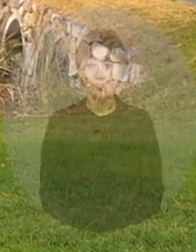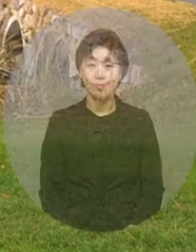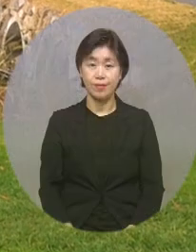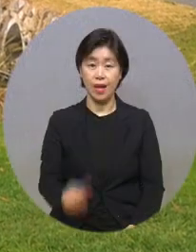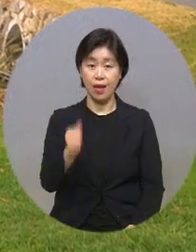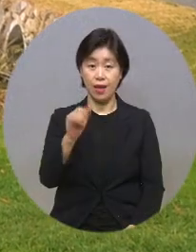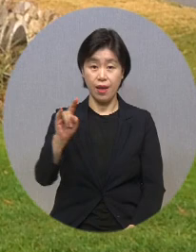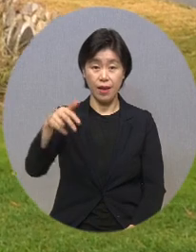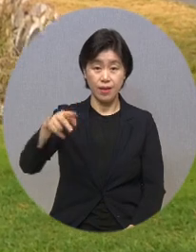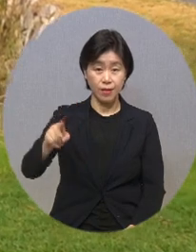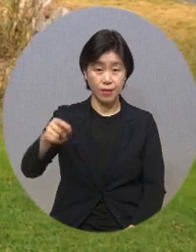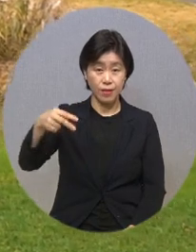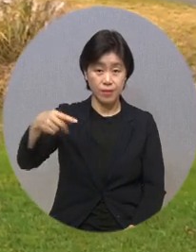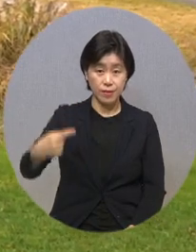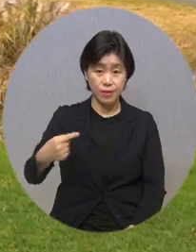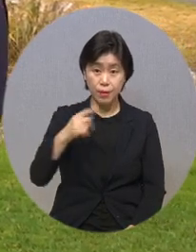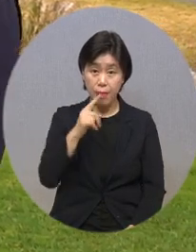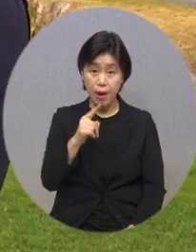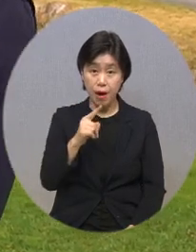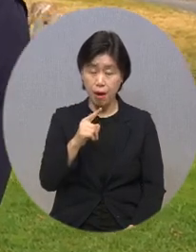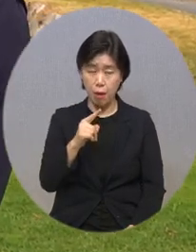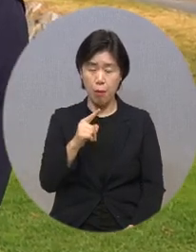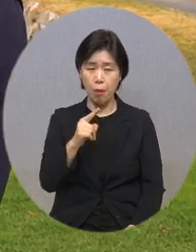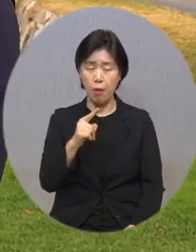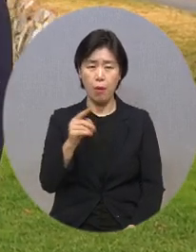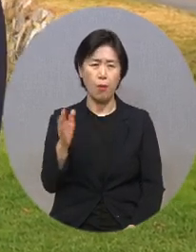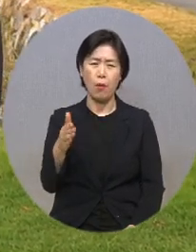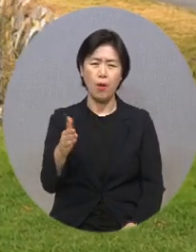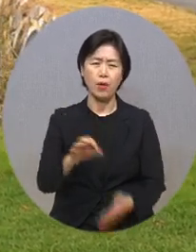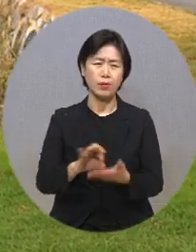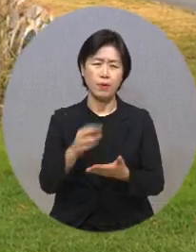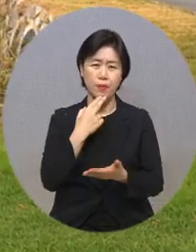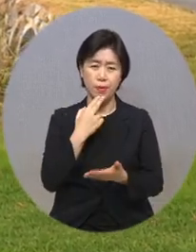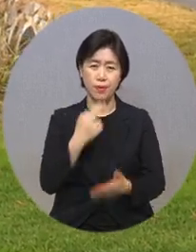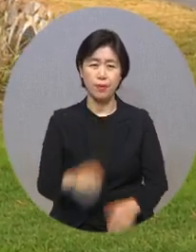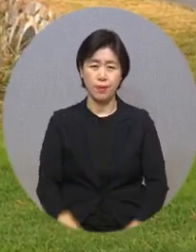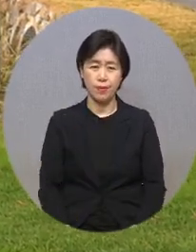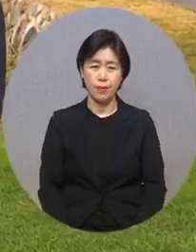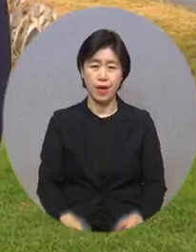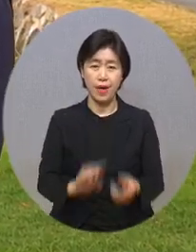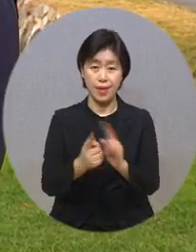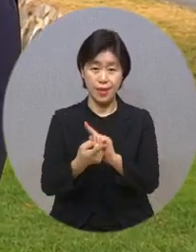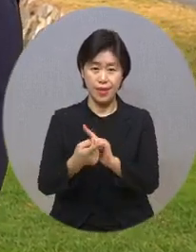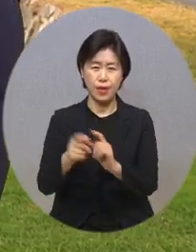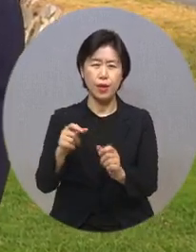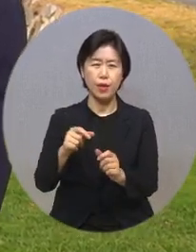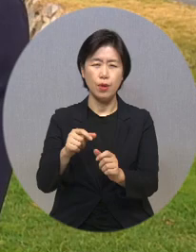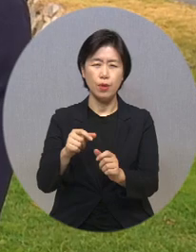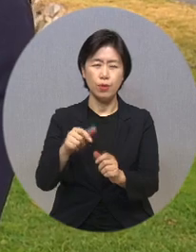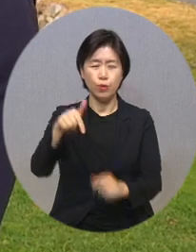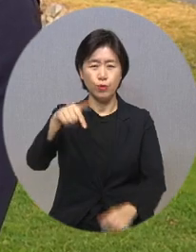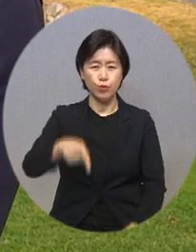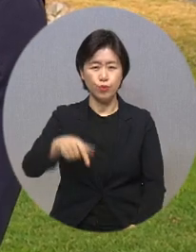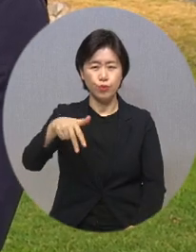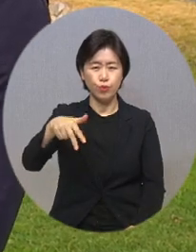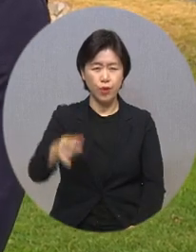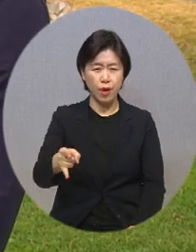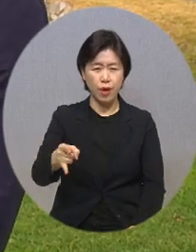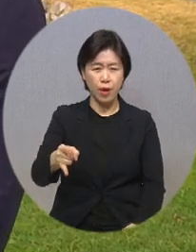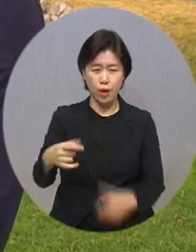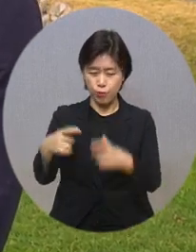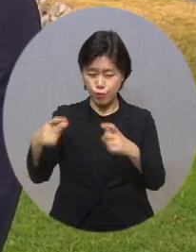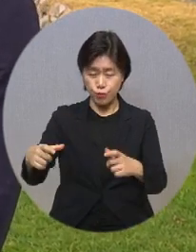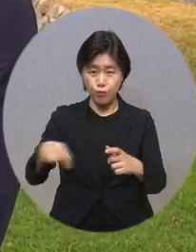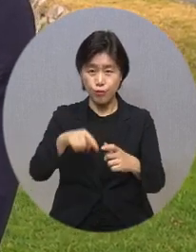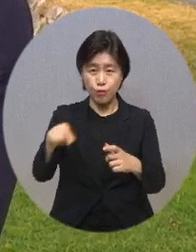해저드라는 말이 없어졌대. 네, 지금 명칭이 이제 바뀌어서 구제구역으로. 아, 구제구역으로. 네. 구제구역을 영어로 하면